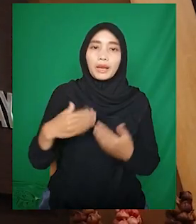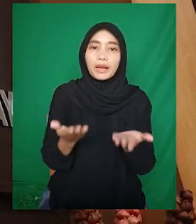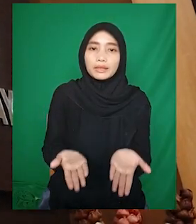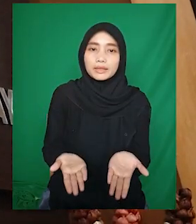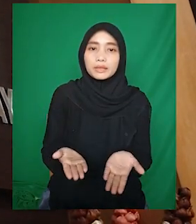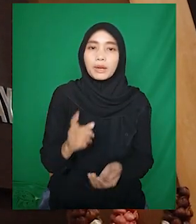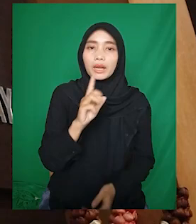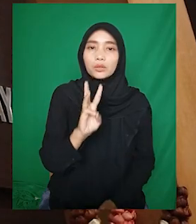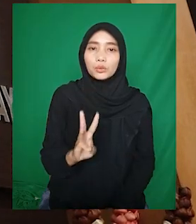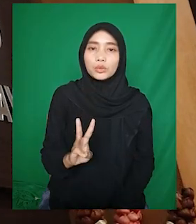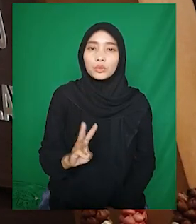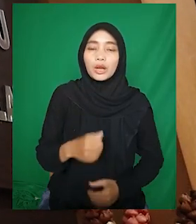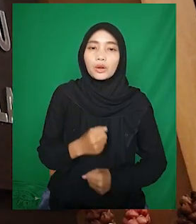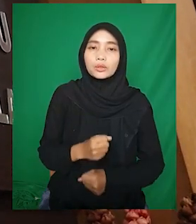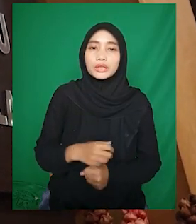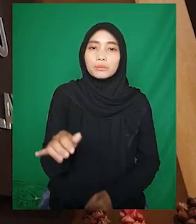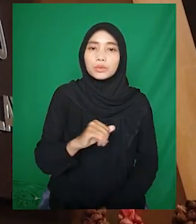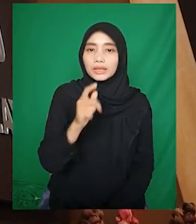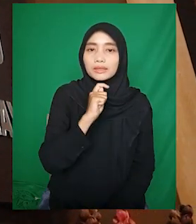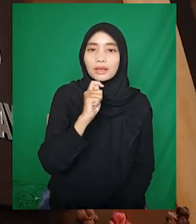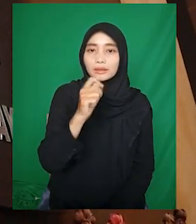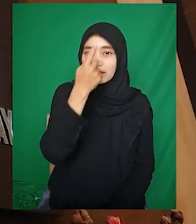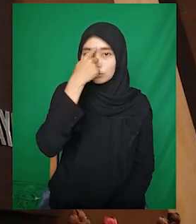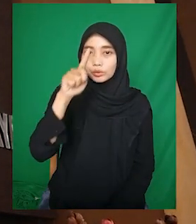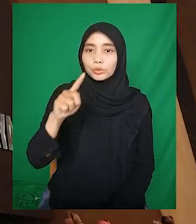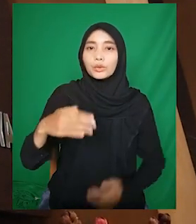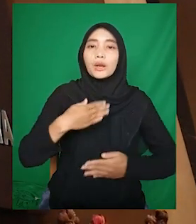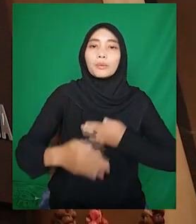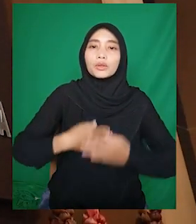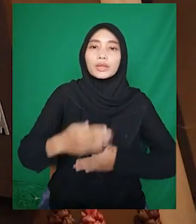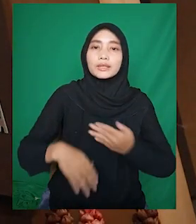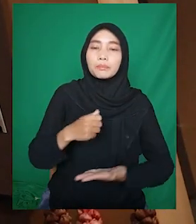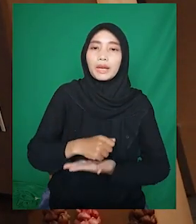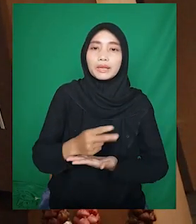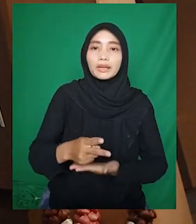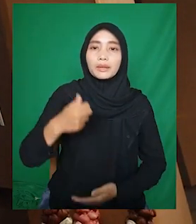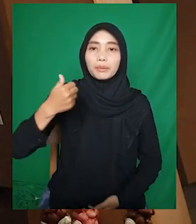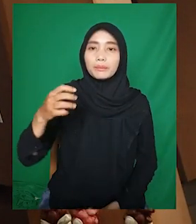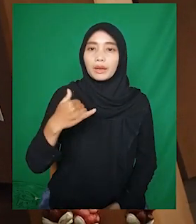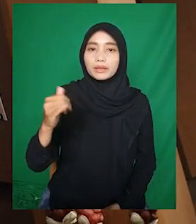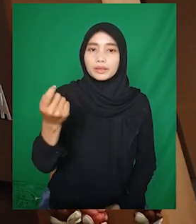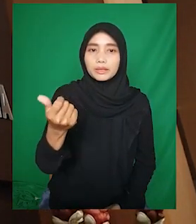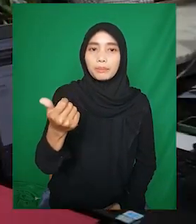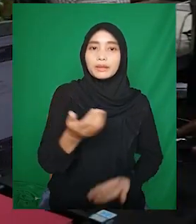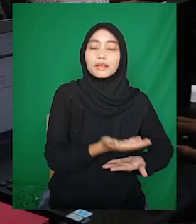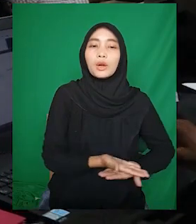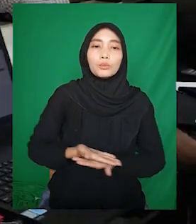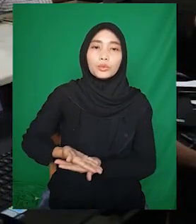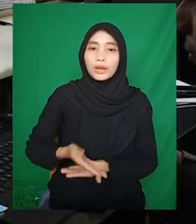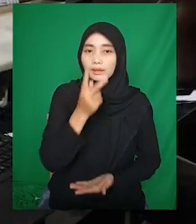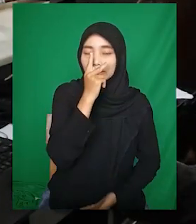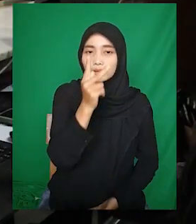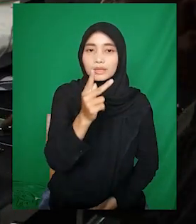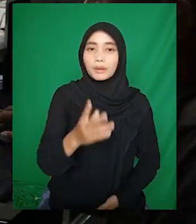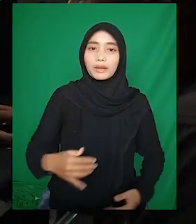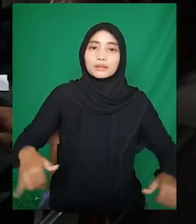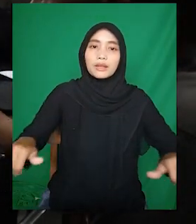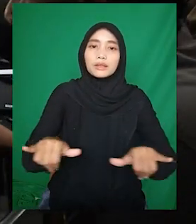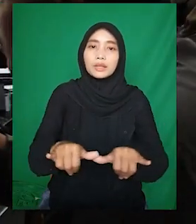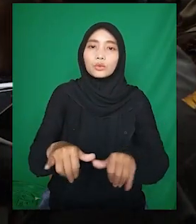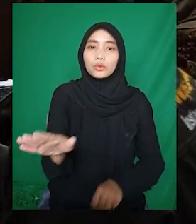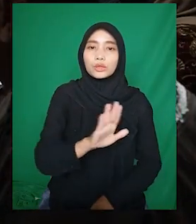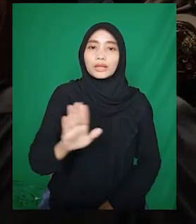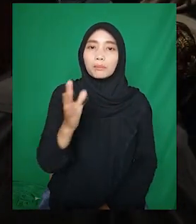PTSP hadir sebagai wujud kontribusi nyata untuk proses pelayanan prima yang cepat, mudah,